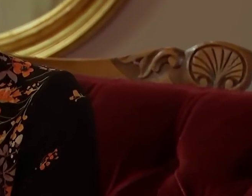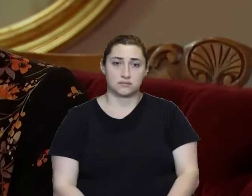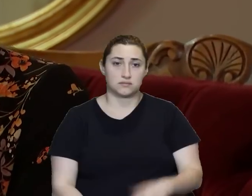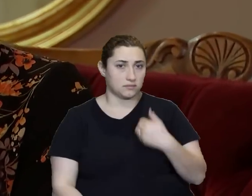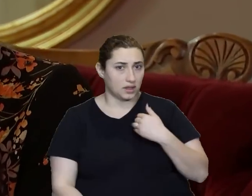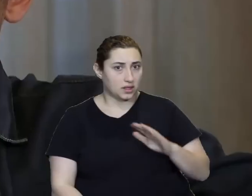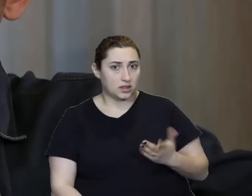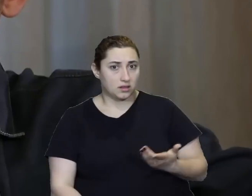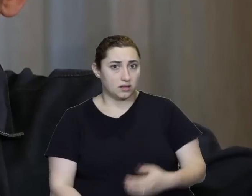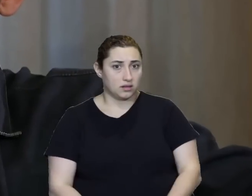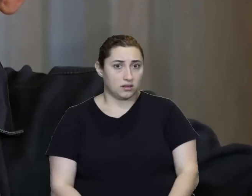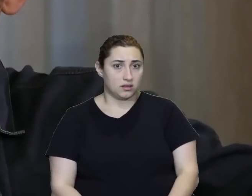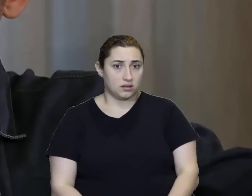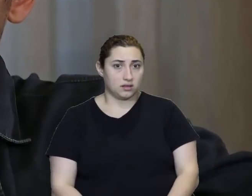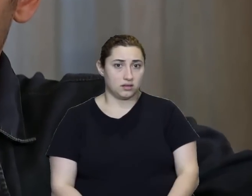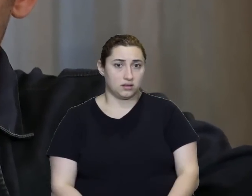Ben ne?